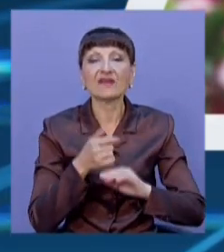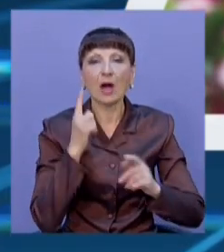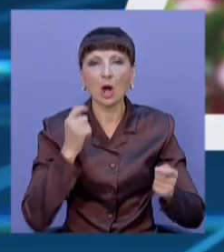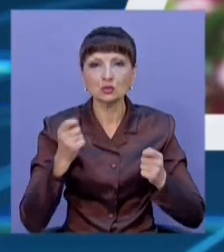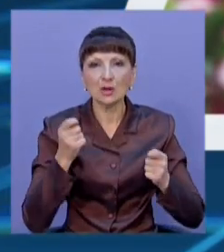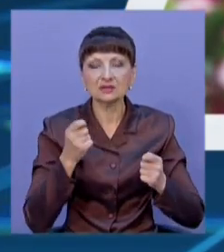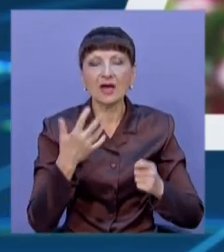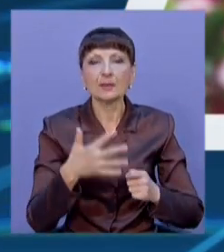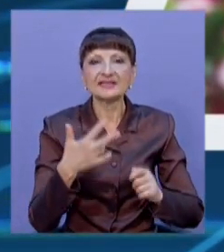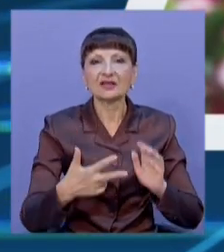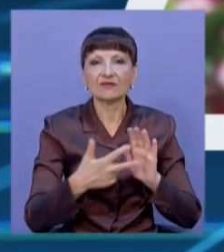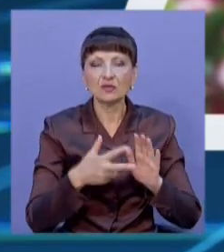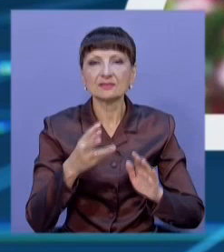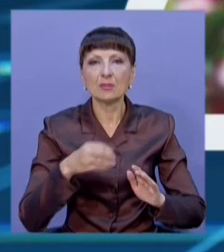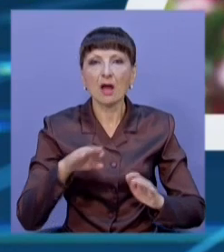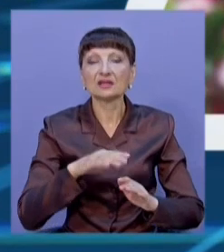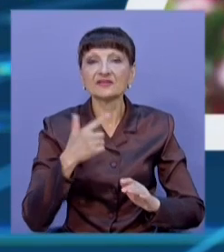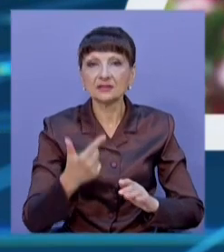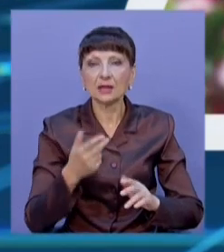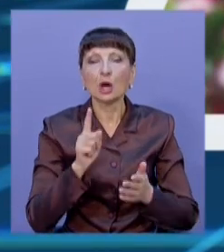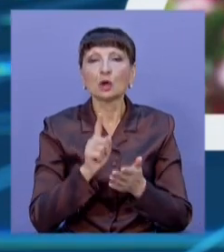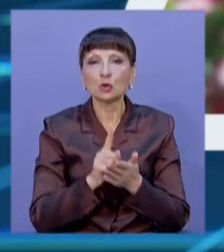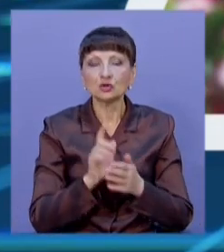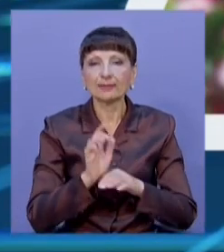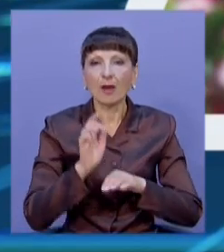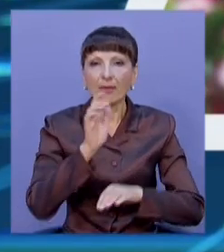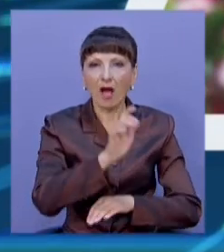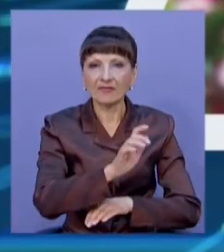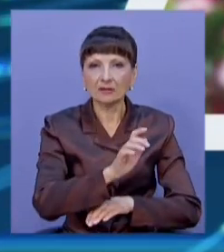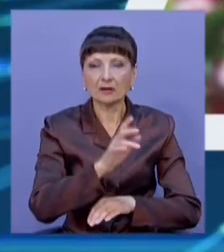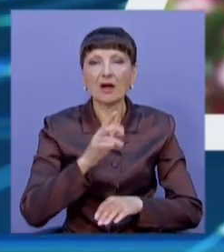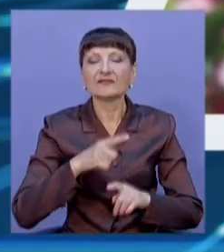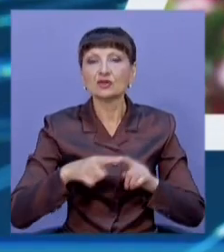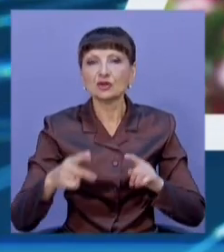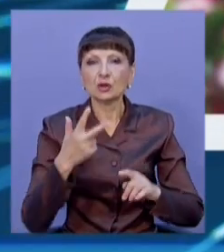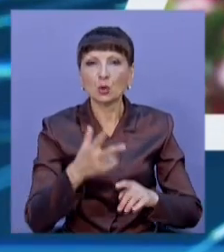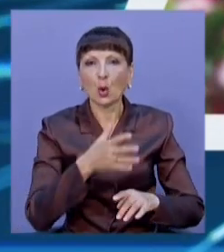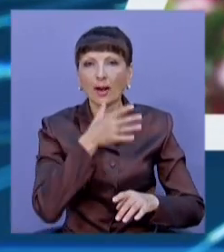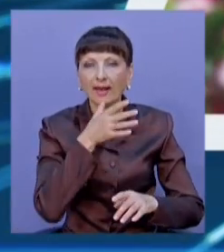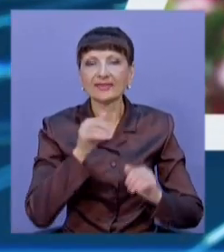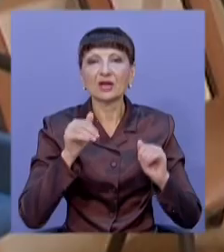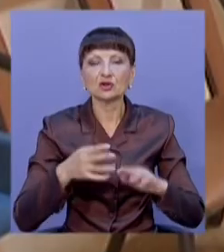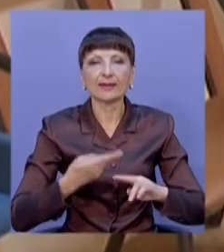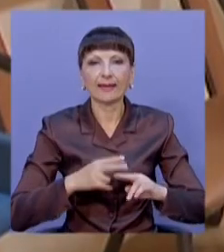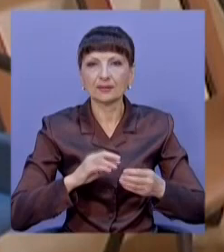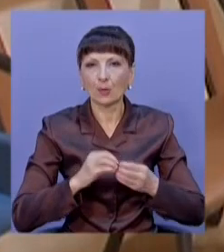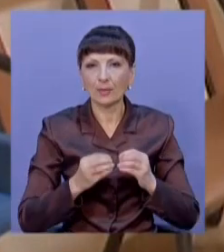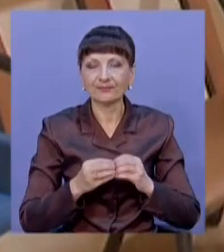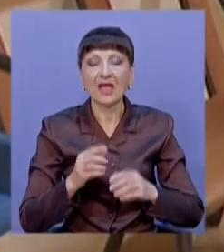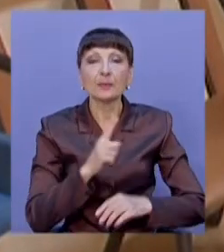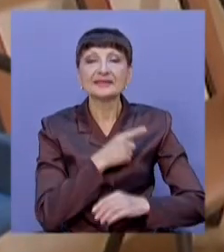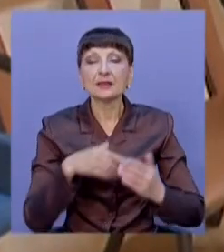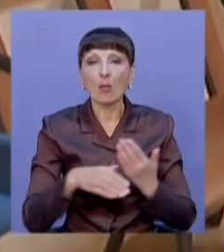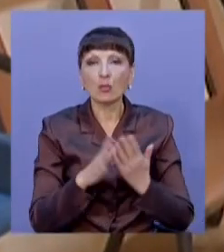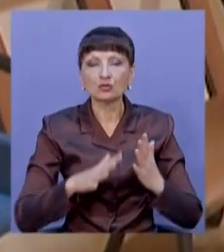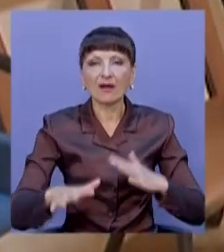государства цифра 58 миллиардов тенге, которые должны быть направлены в течение 3 лет на решение этих проблем. Медицинской помощью